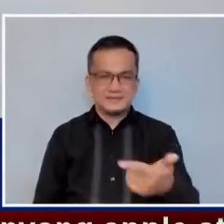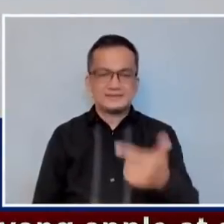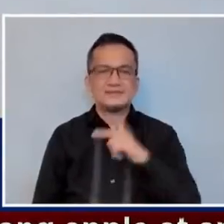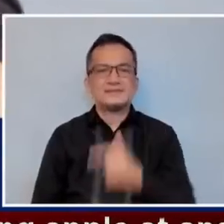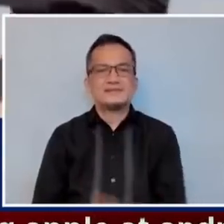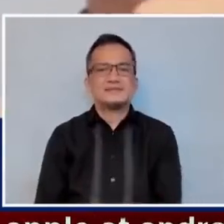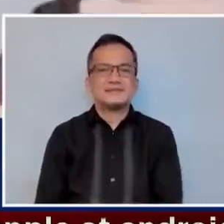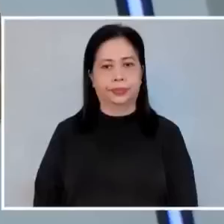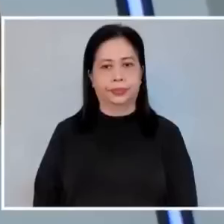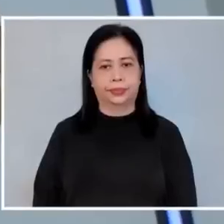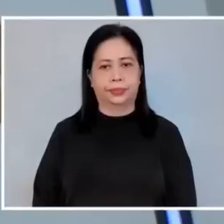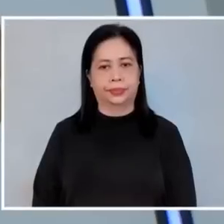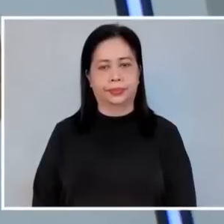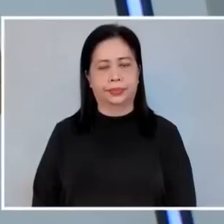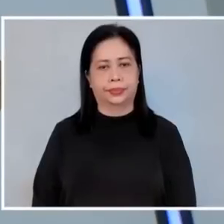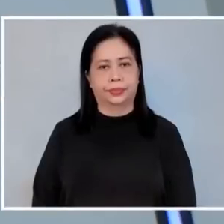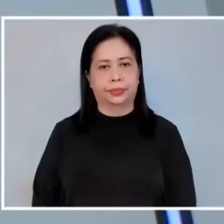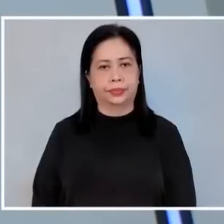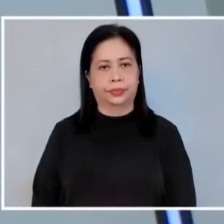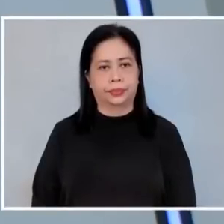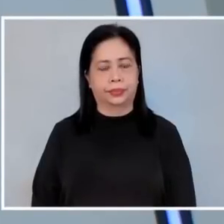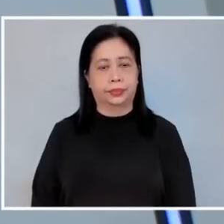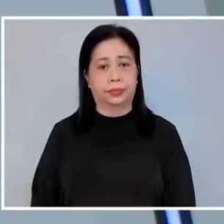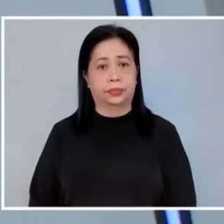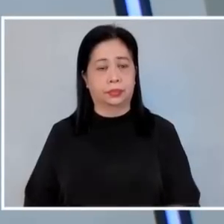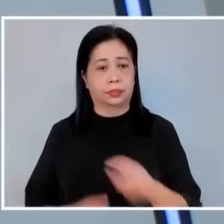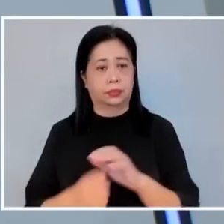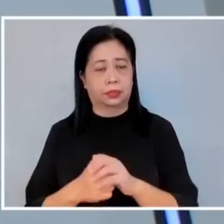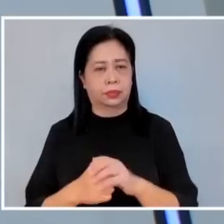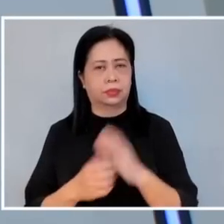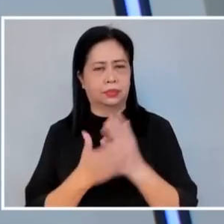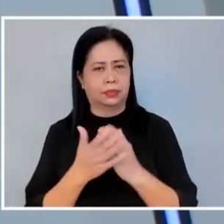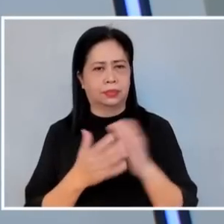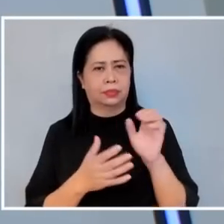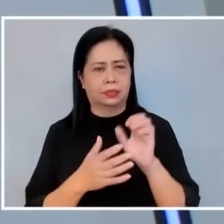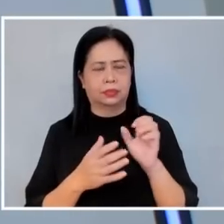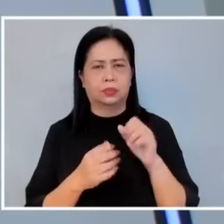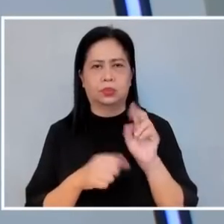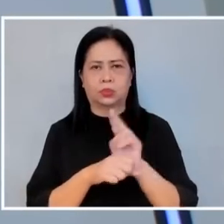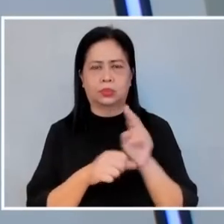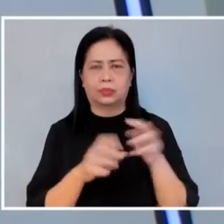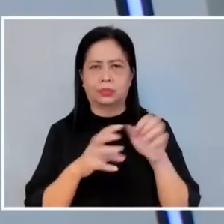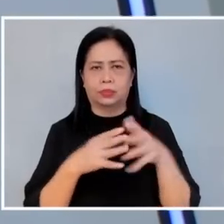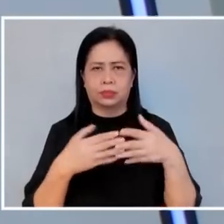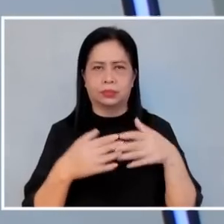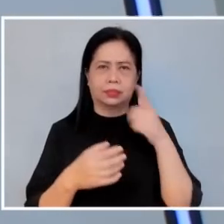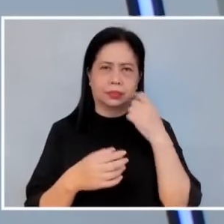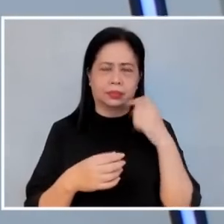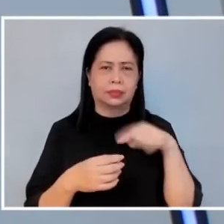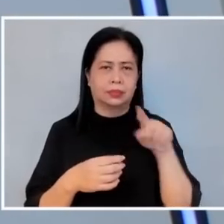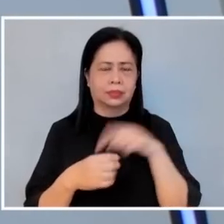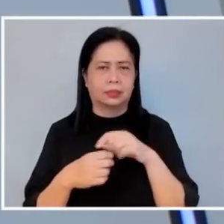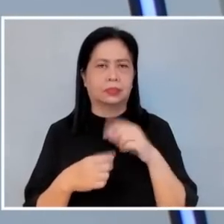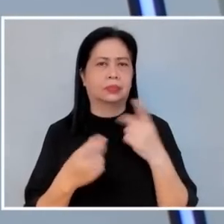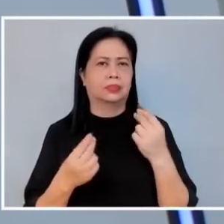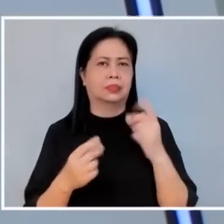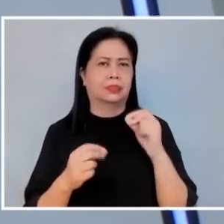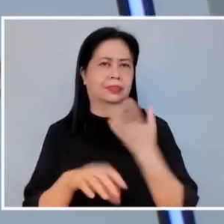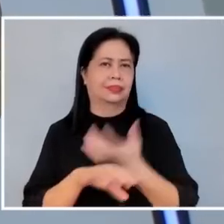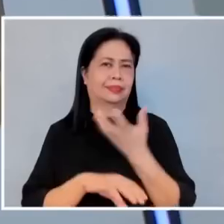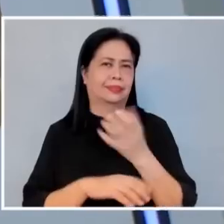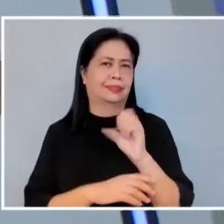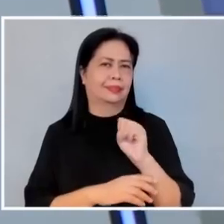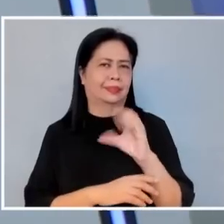News. Ilang GCash user ang nawala ng pera dahil sa kagagawa numano ng mga